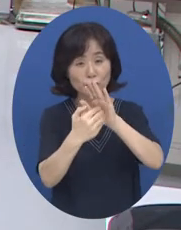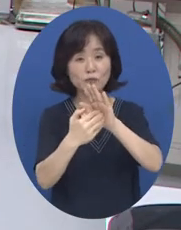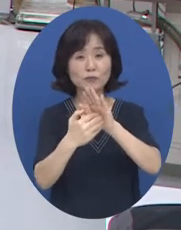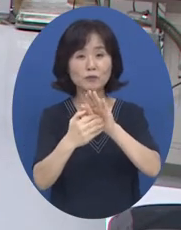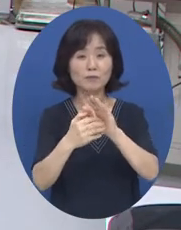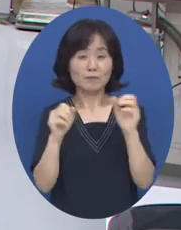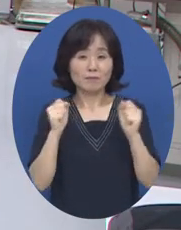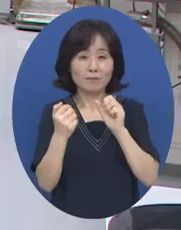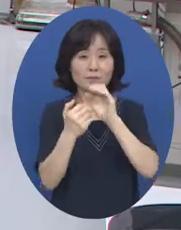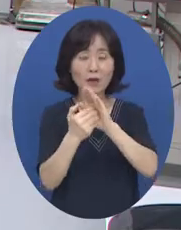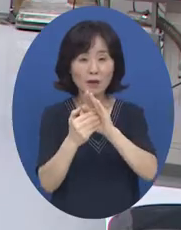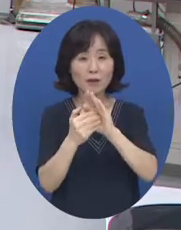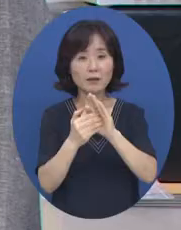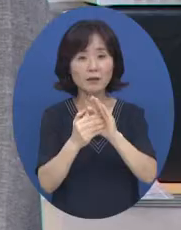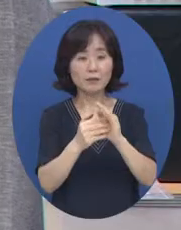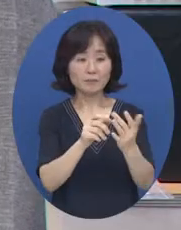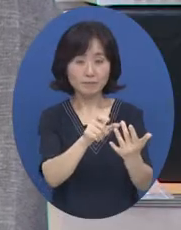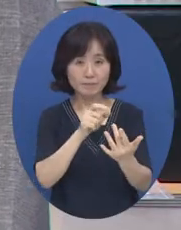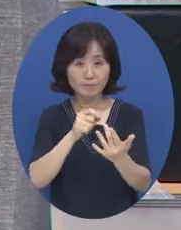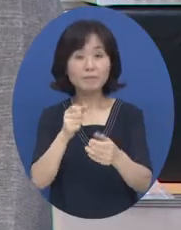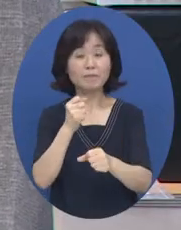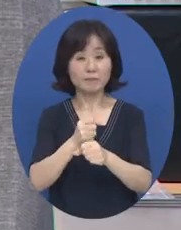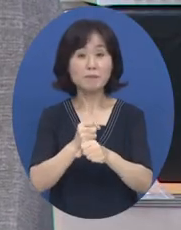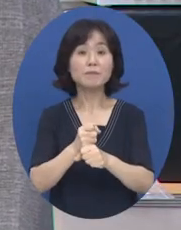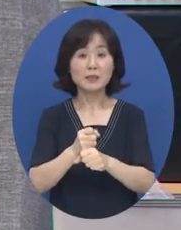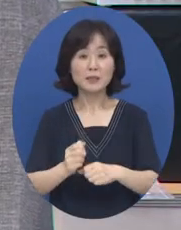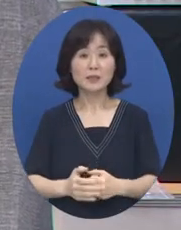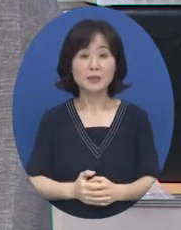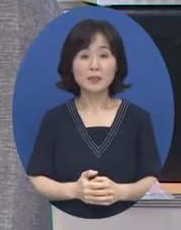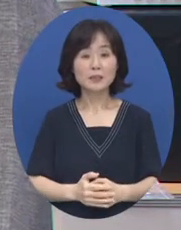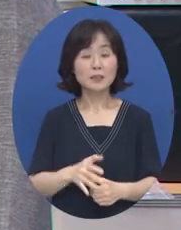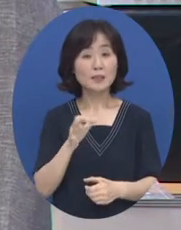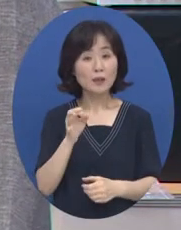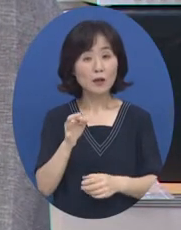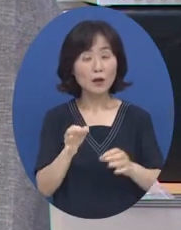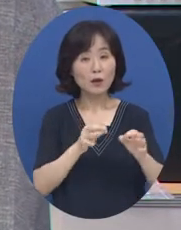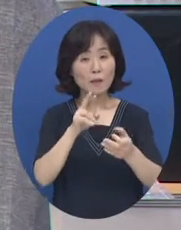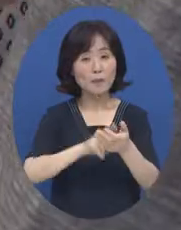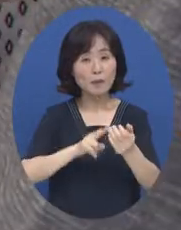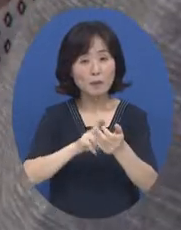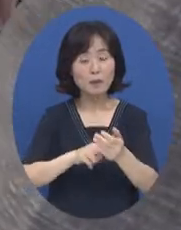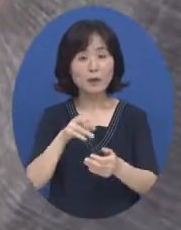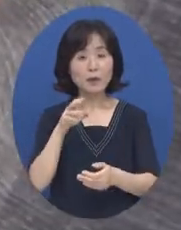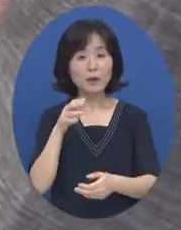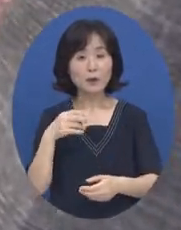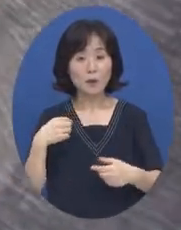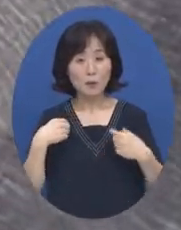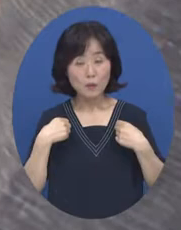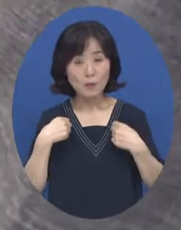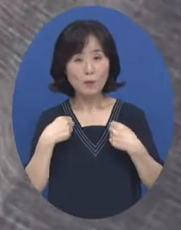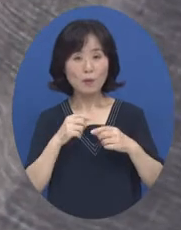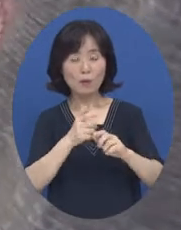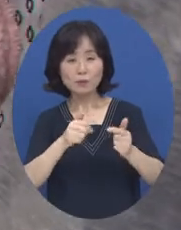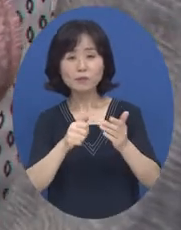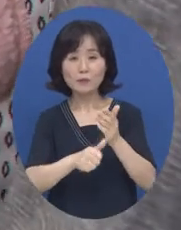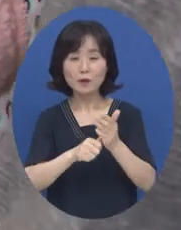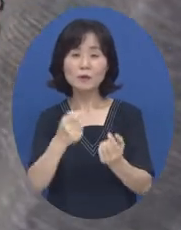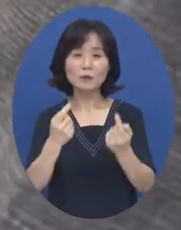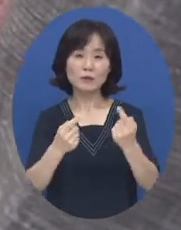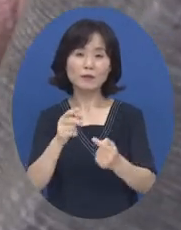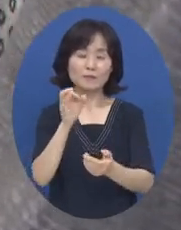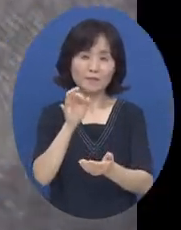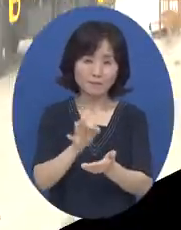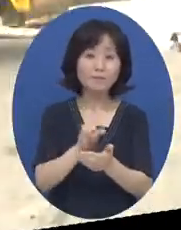기능성 원단을 선별해 제작했습니다. 가격은 시중에 판매되고 있는 반려동물 상품보다 더 저렴하게